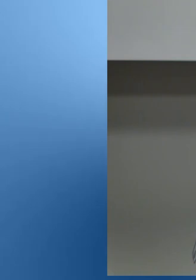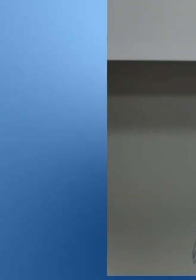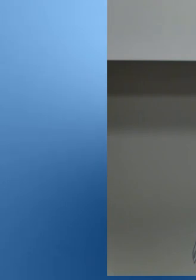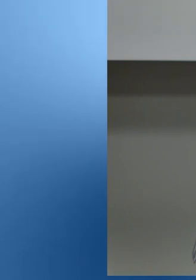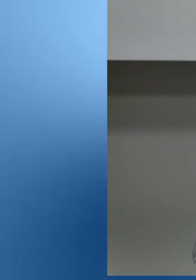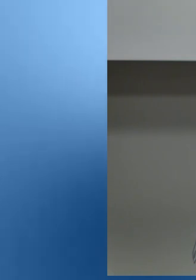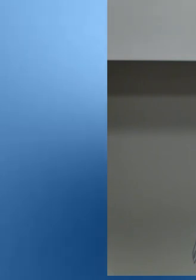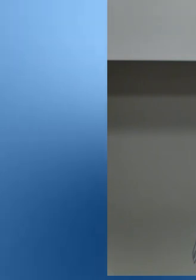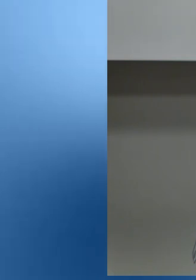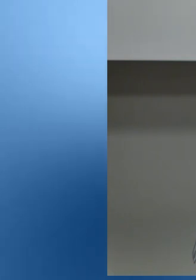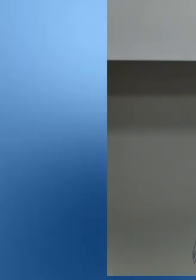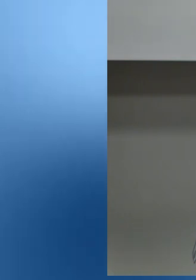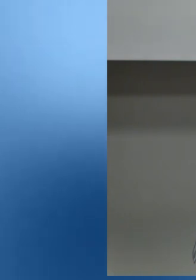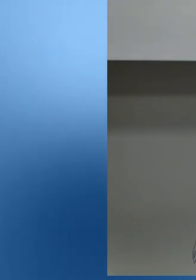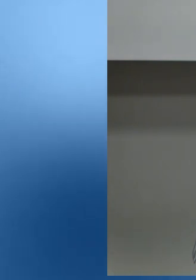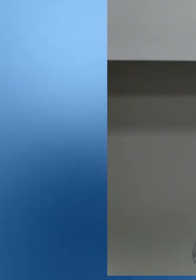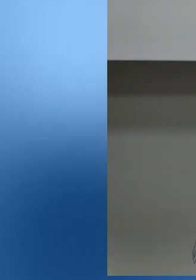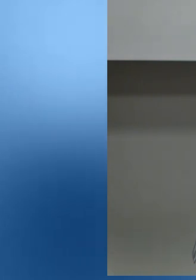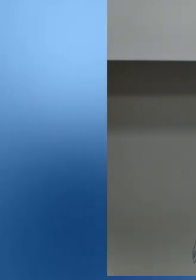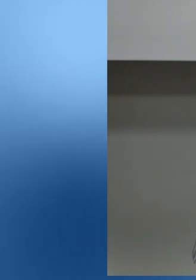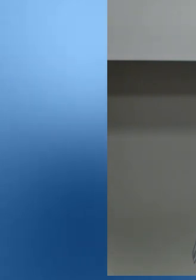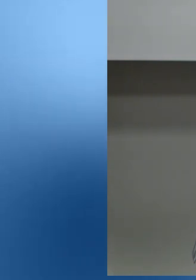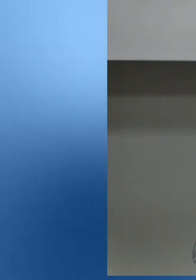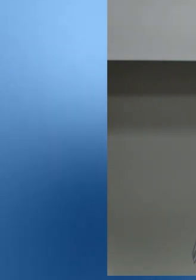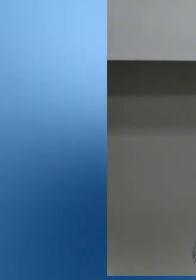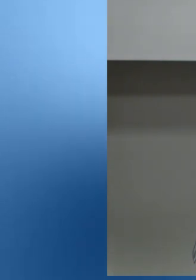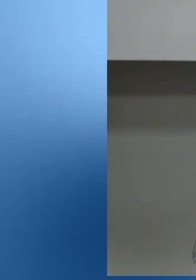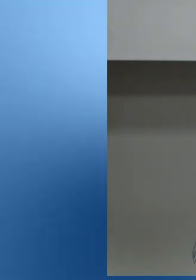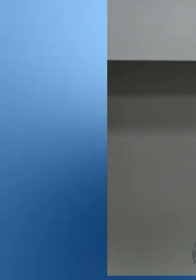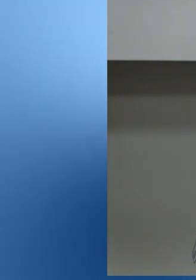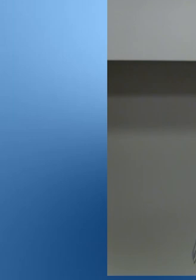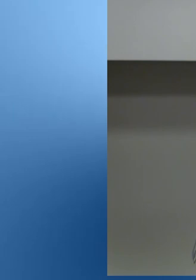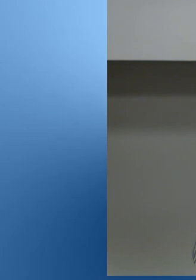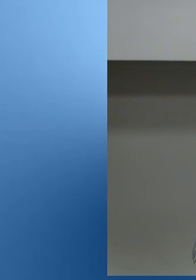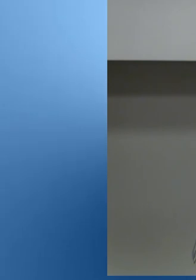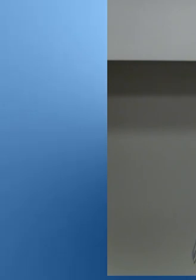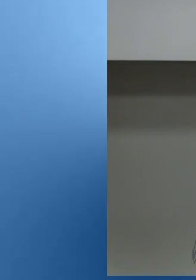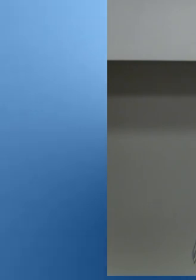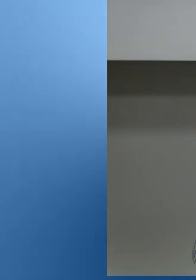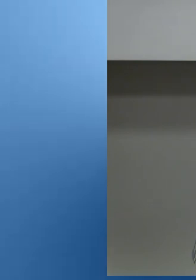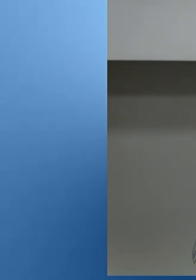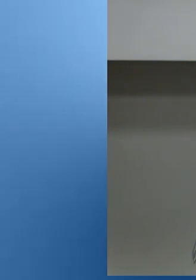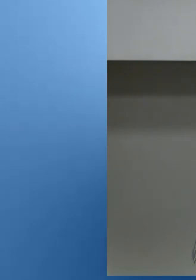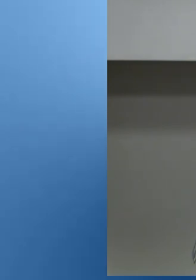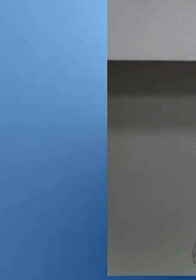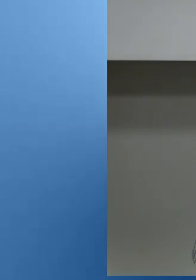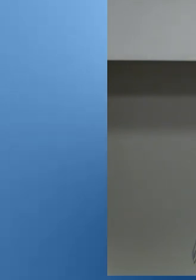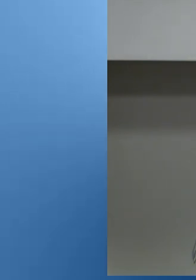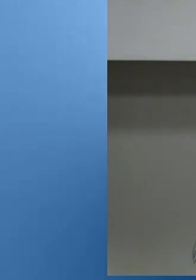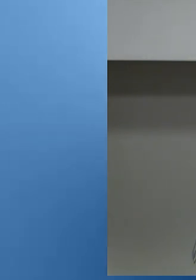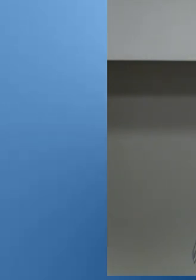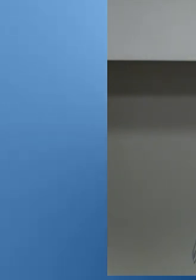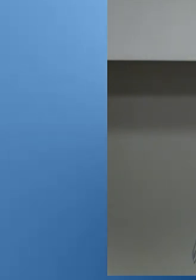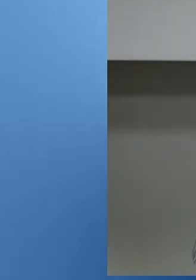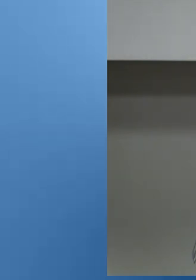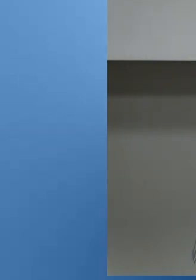les achats des des la commande publique et et 50 % de ces 8 % sont liés aux collectivités locales donc c'est un vrai